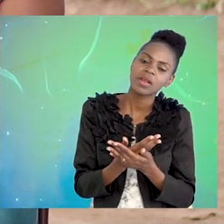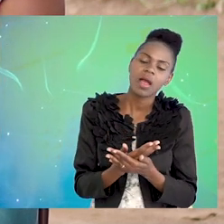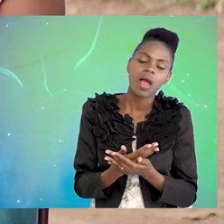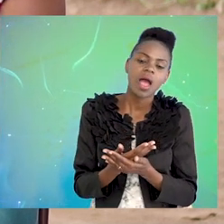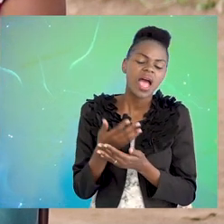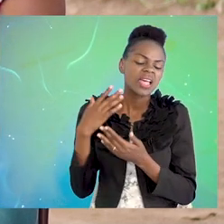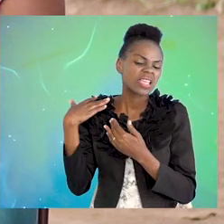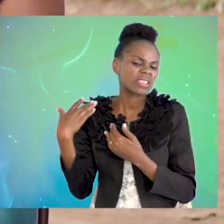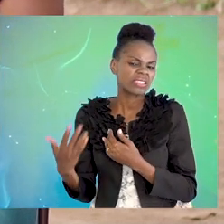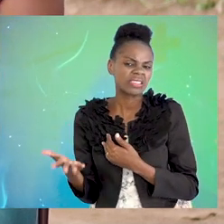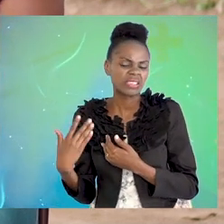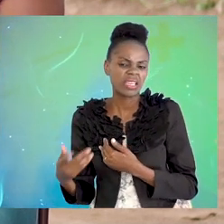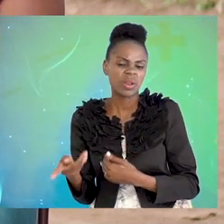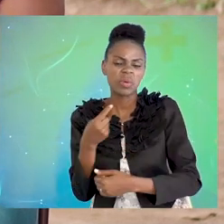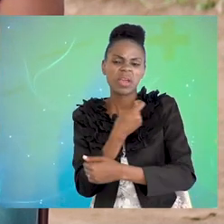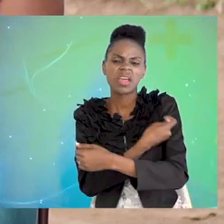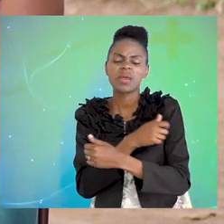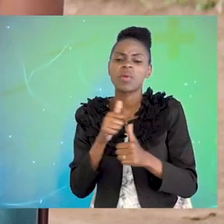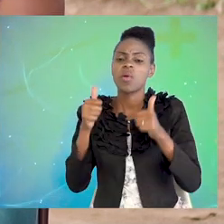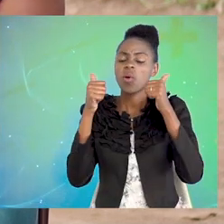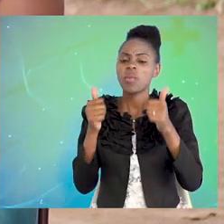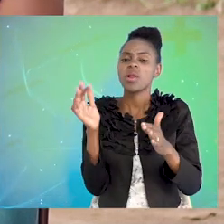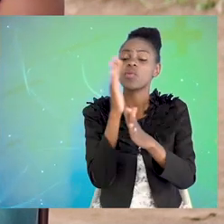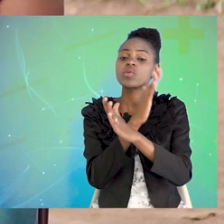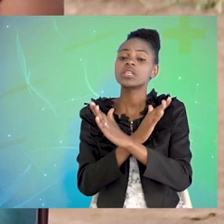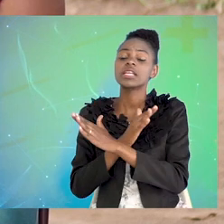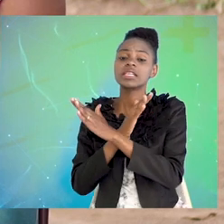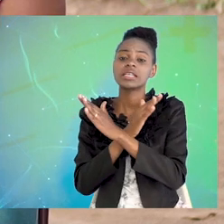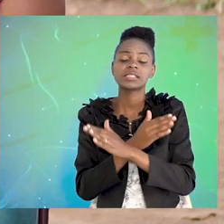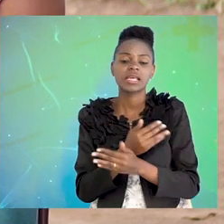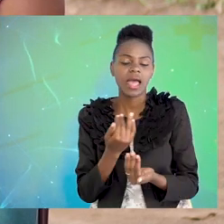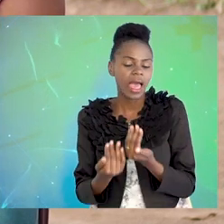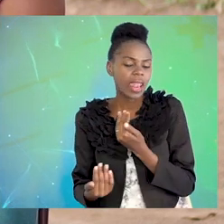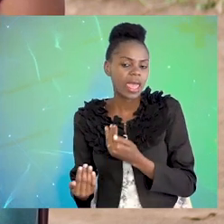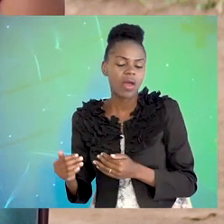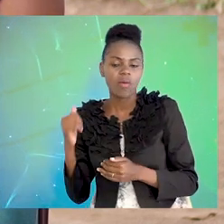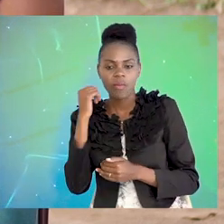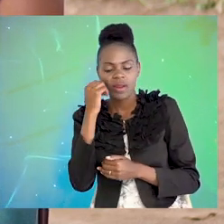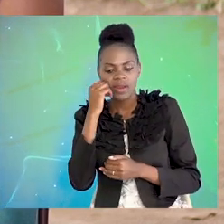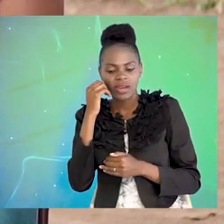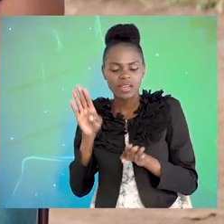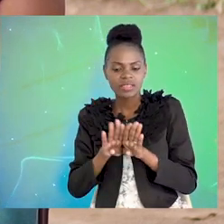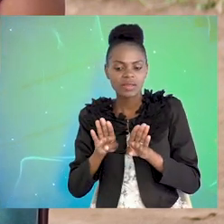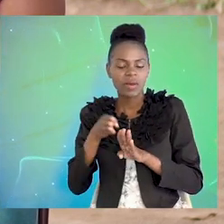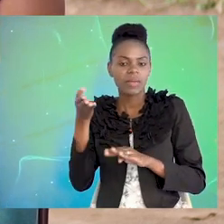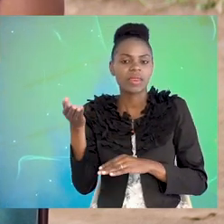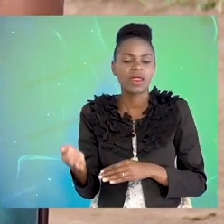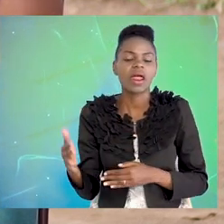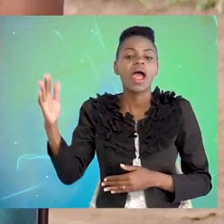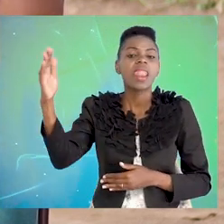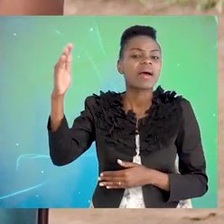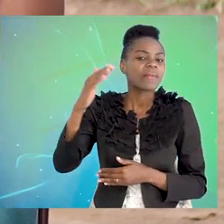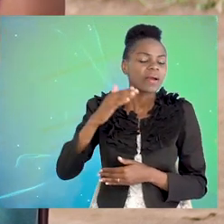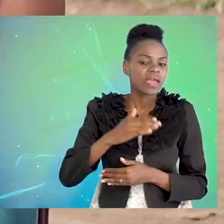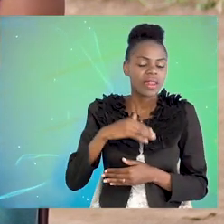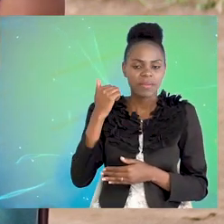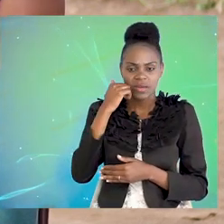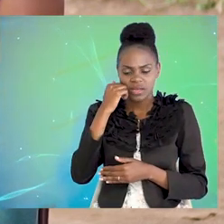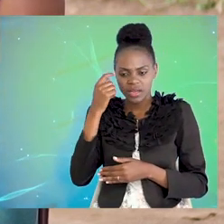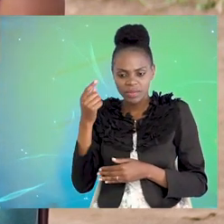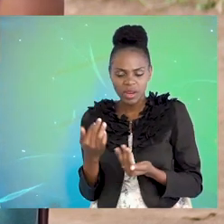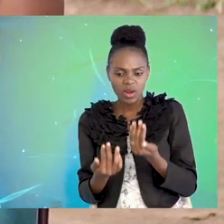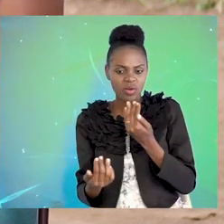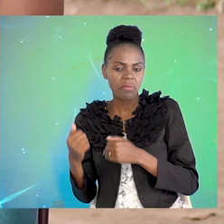asanyozere katemera amene ndi katemera wabwino amene amatha kuteteza anawo matenda ngati amene kuti ati agwera